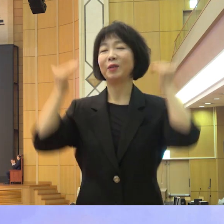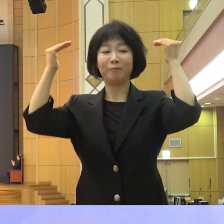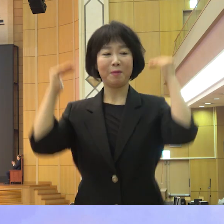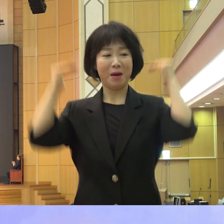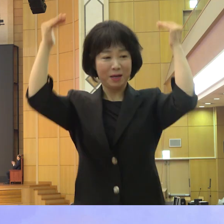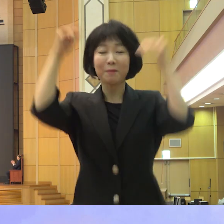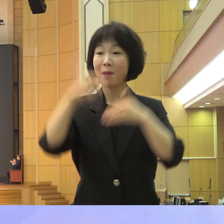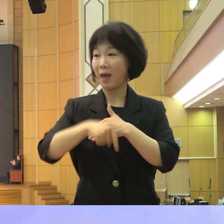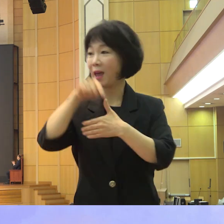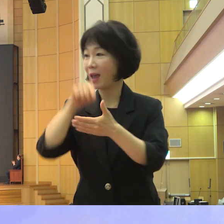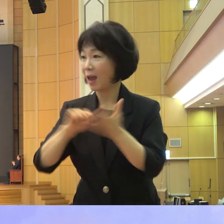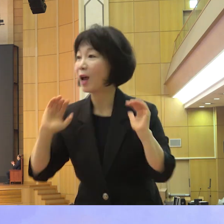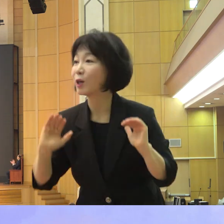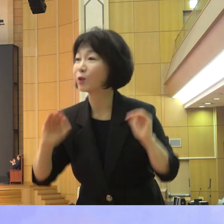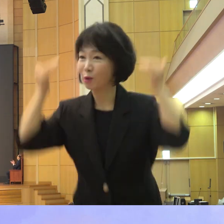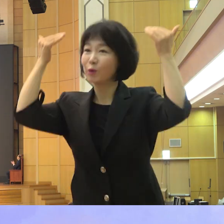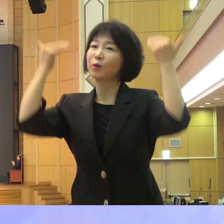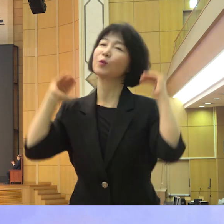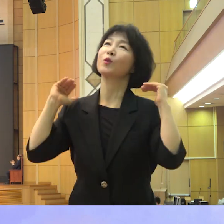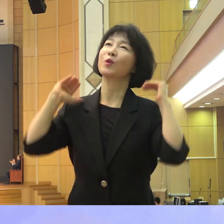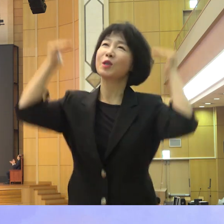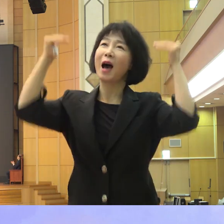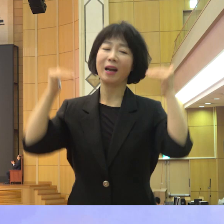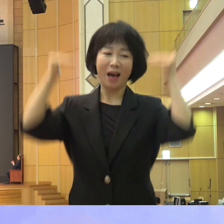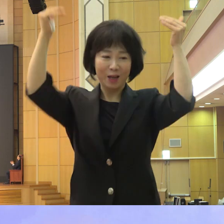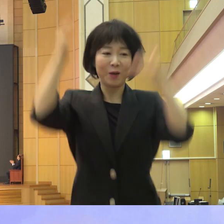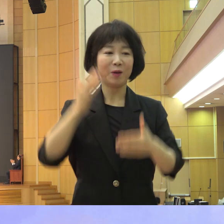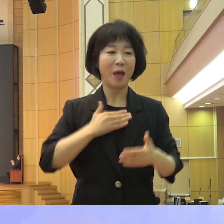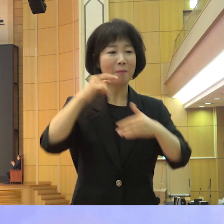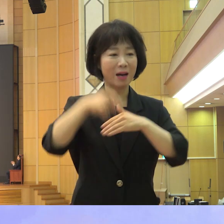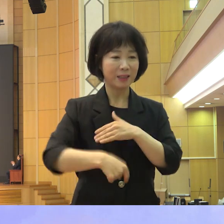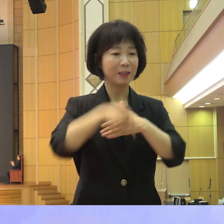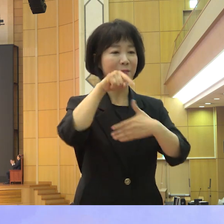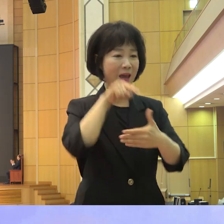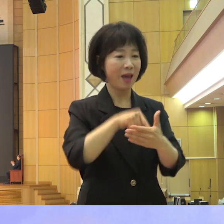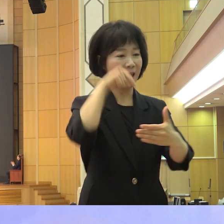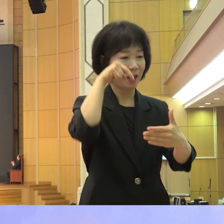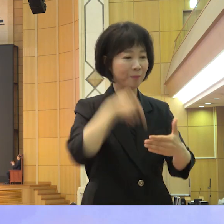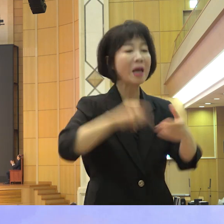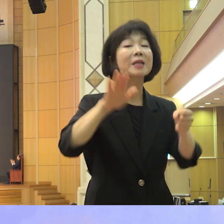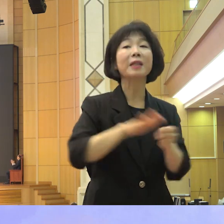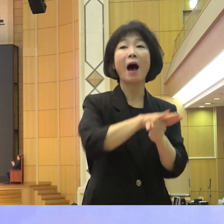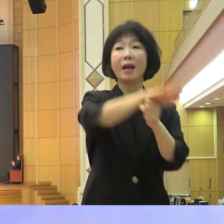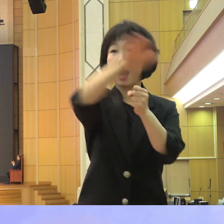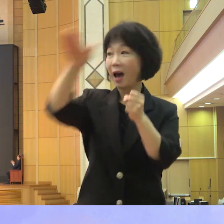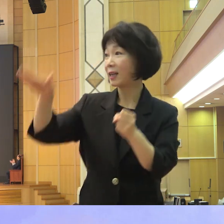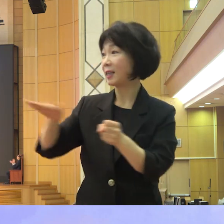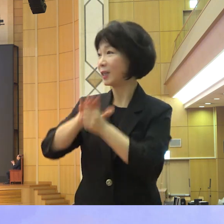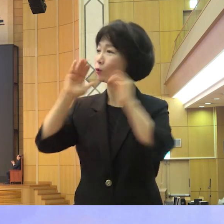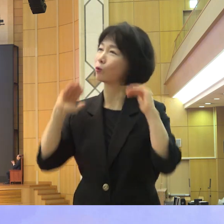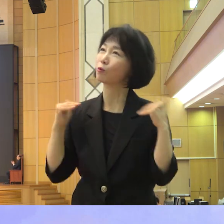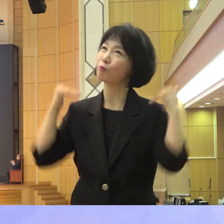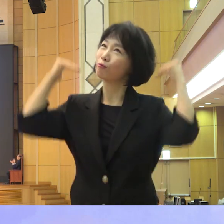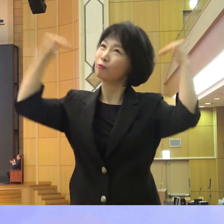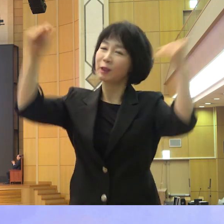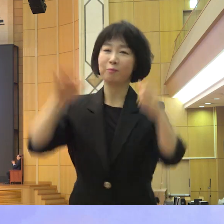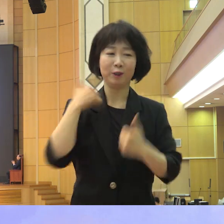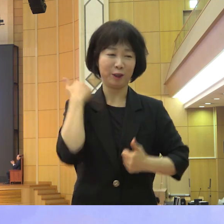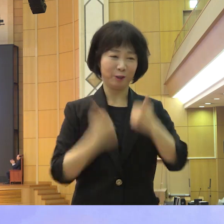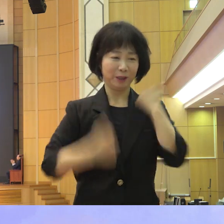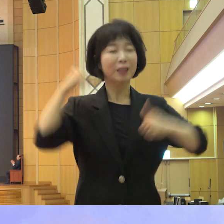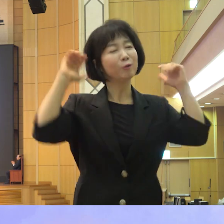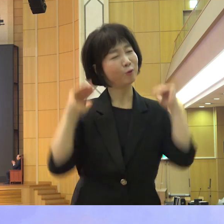자라요 내 마음에 쑥쑥 자라요 내 마음에 사랑이